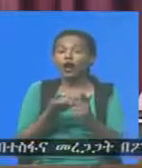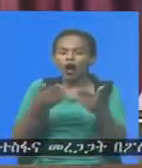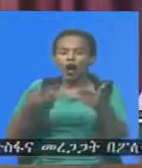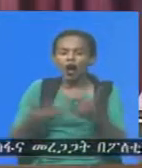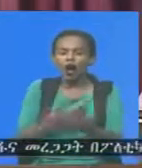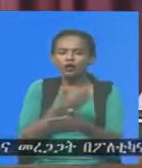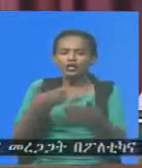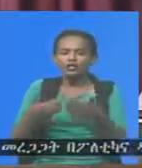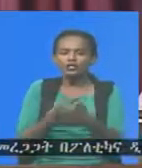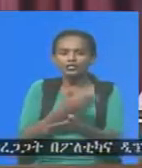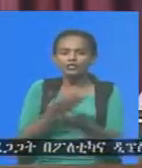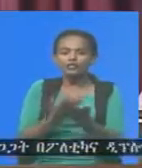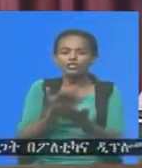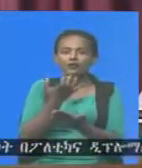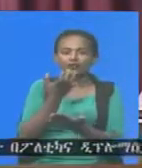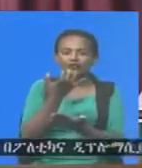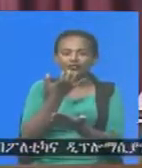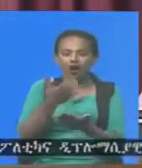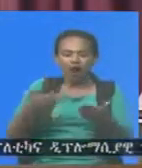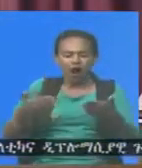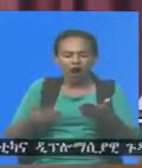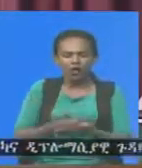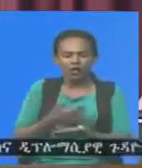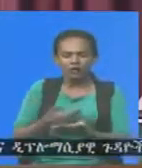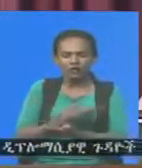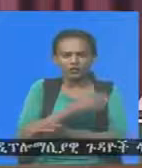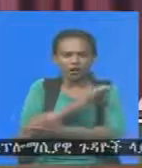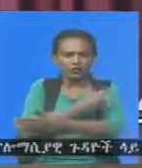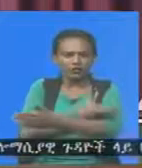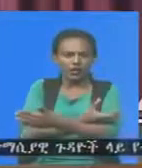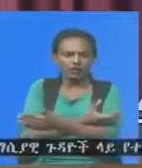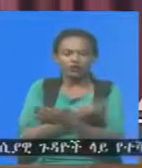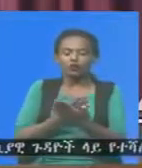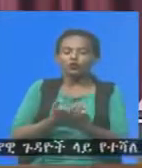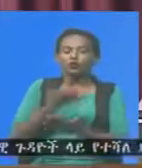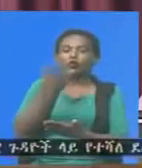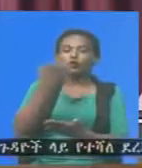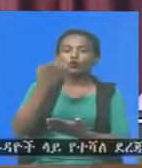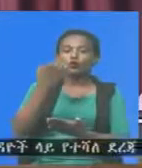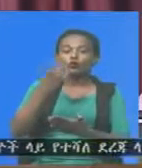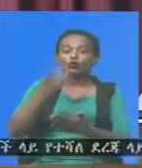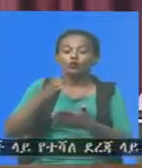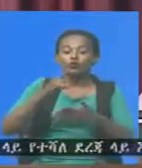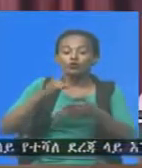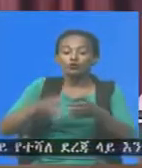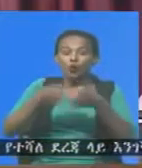አዳዲስ ኢንቨስትመንት፣ አዳዲስ ካፒታል ወደ ኢኮኖሚው ኢንጀክት ማድረግ ይፈልጋል።